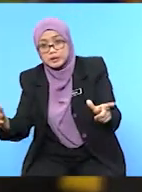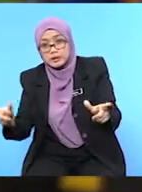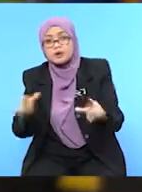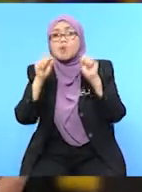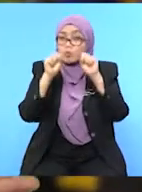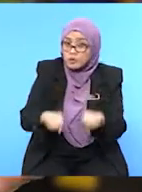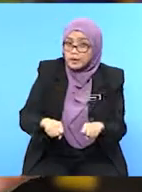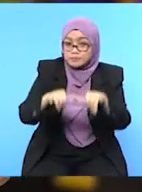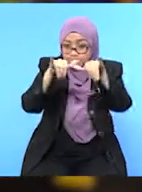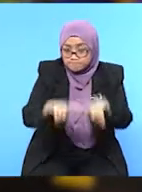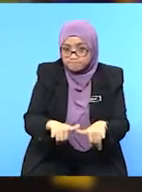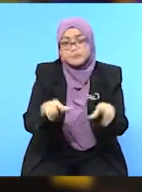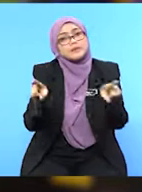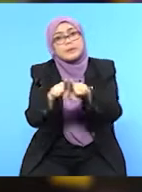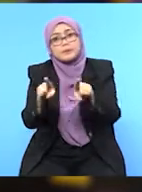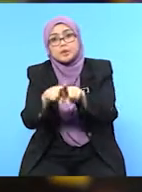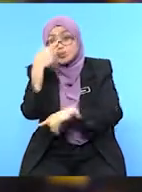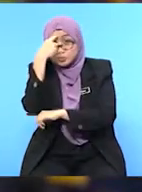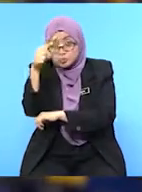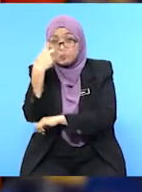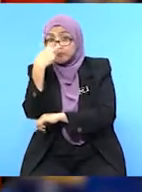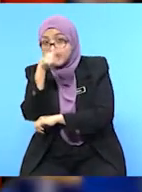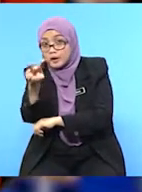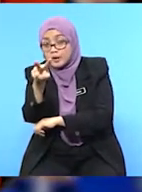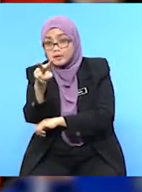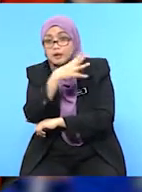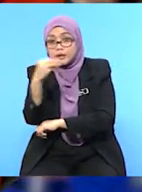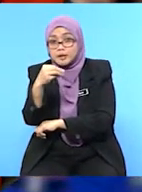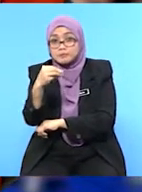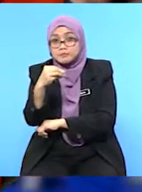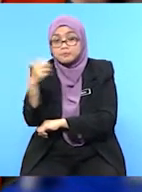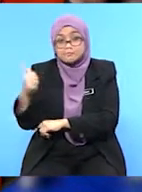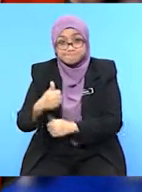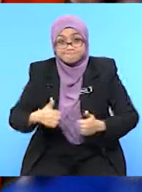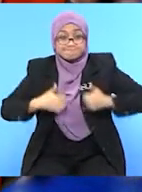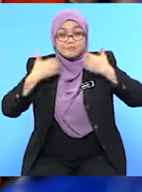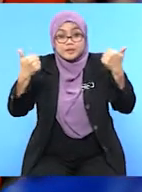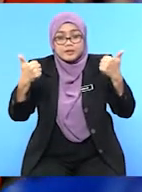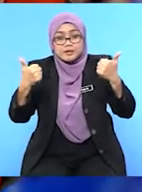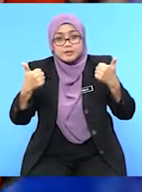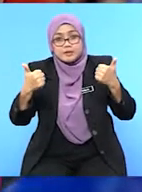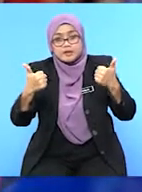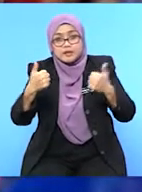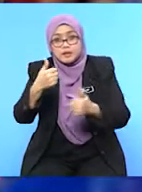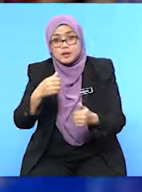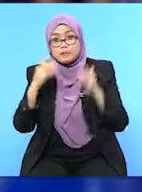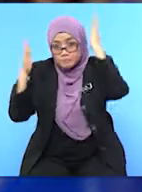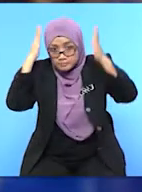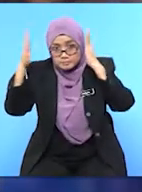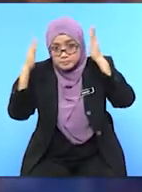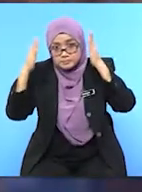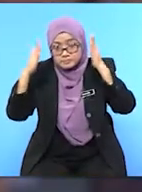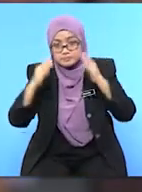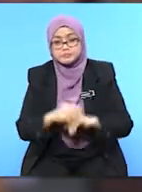bersama-sama untuk menguraikan dengan kemenangan perlawanan tersebut dapat disimpulkan disini